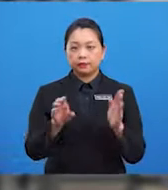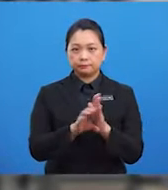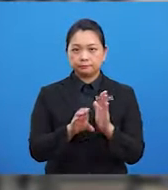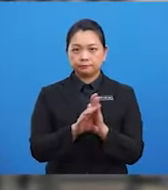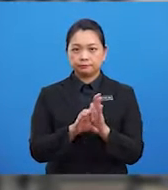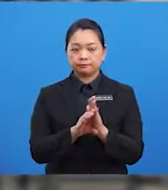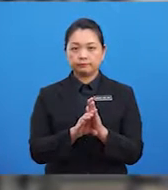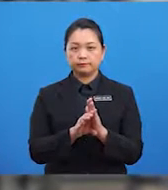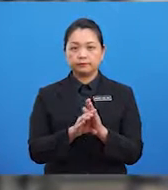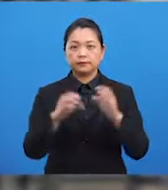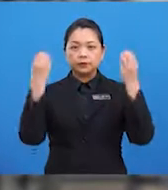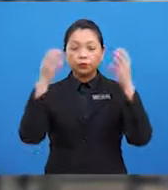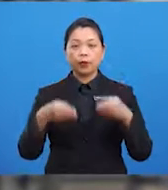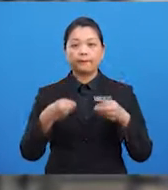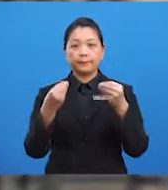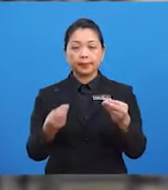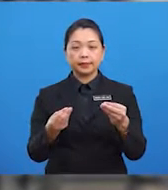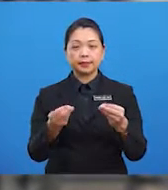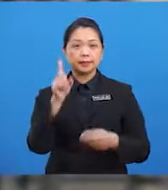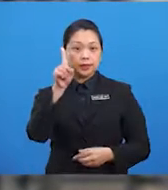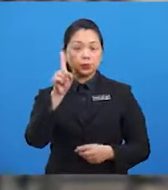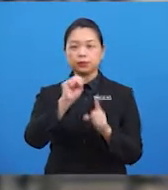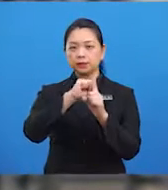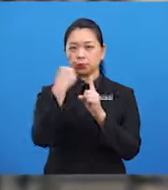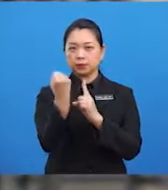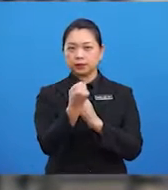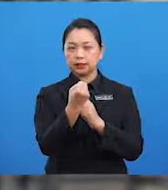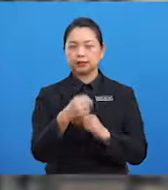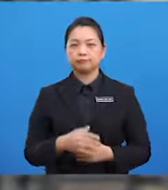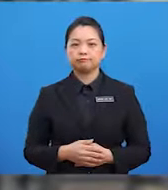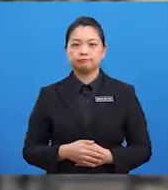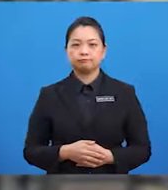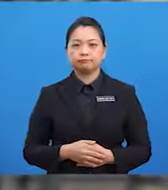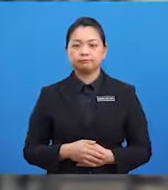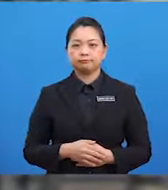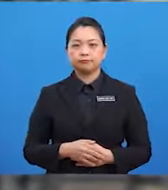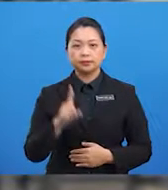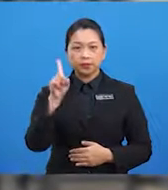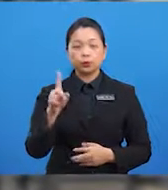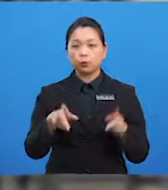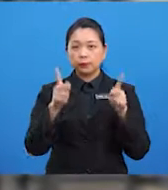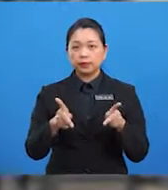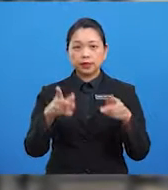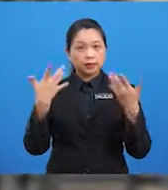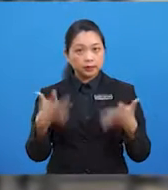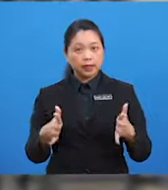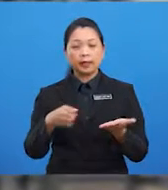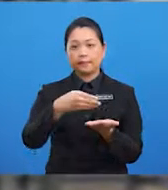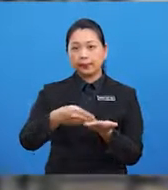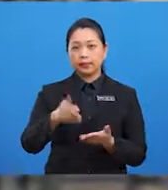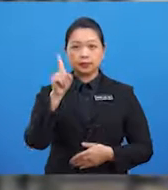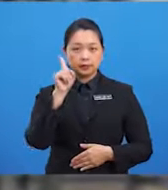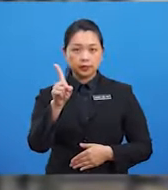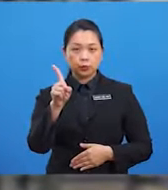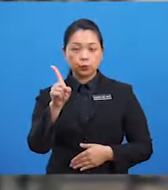Contohnya, cikgu bagi satu situasi. Seorang pelajar telah membeli sebungkus